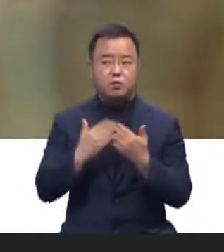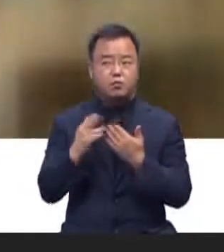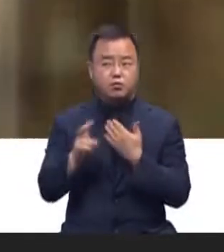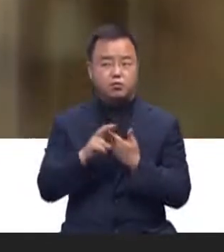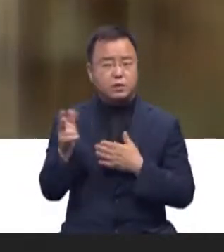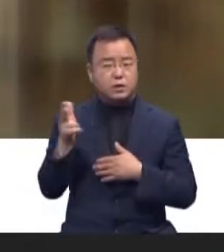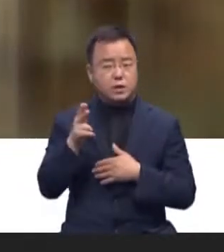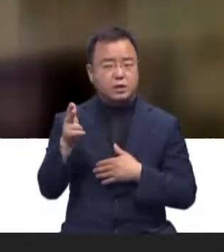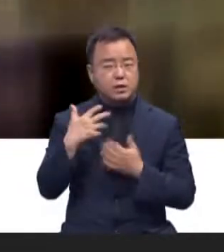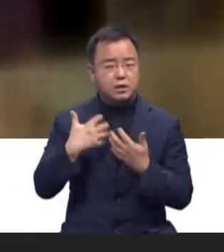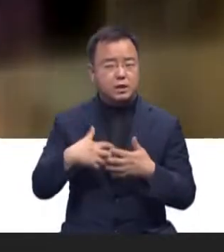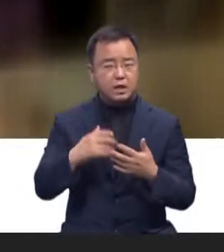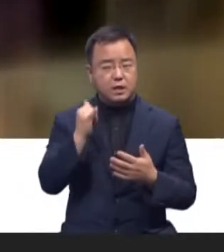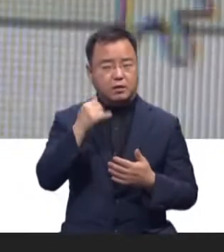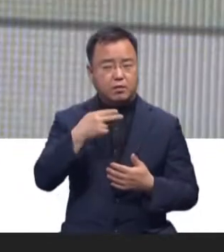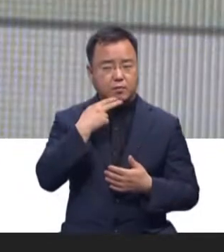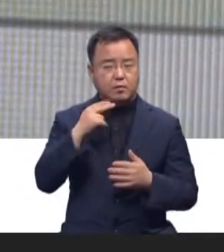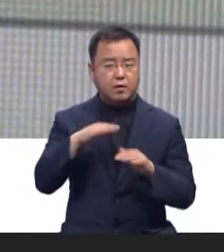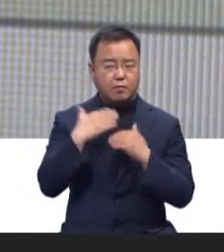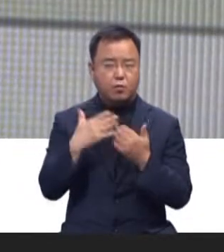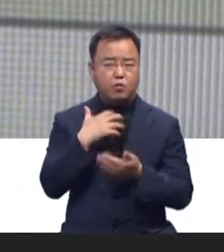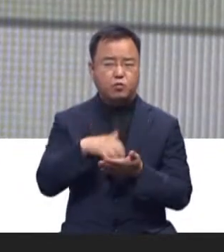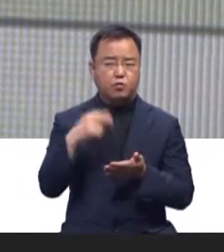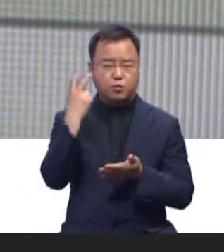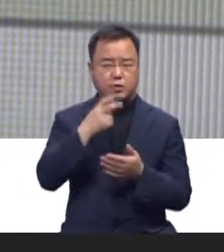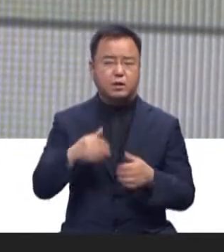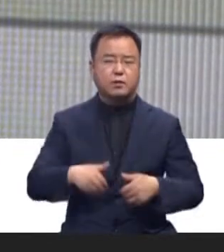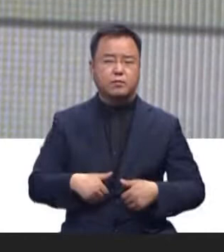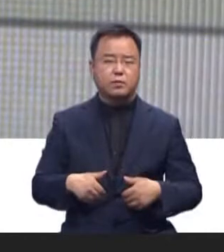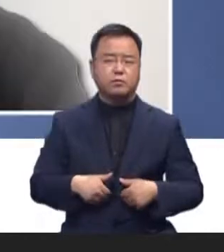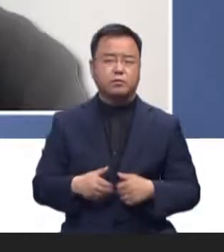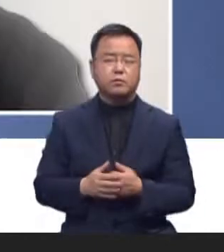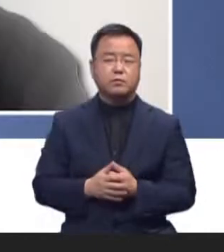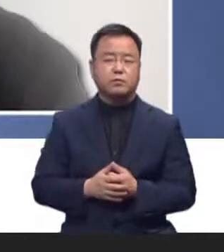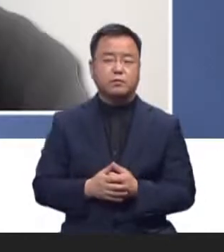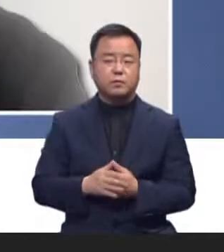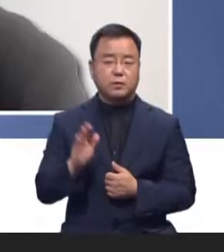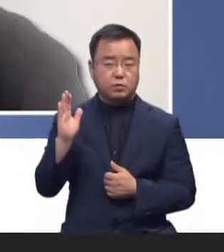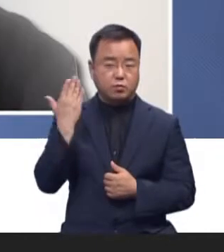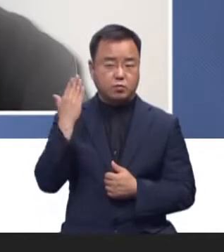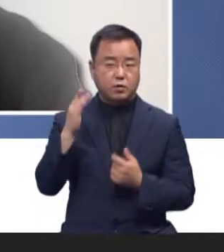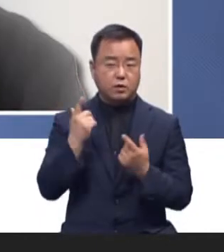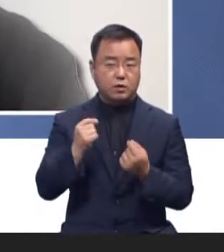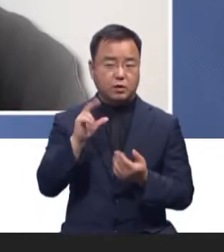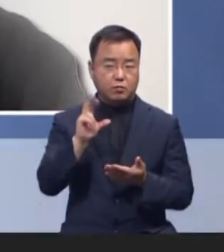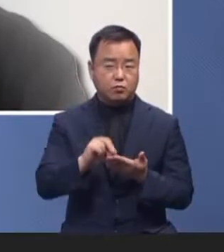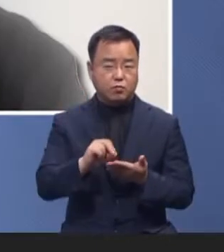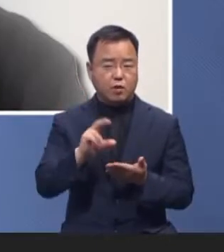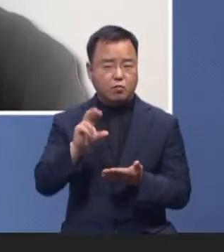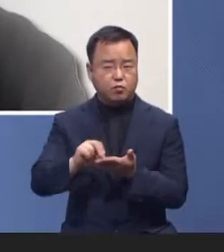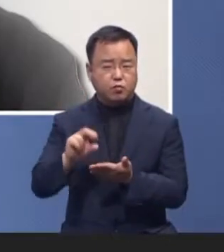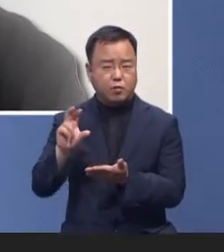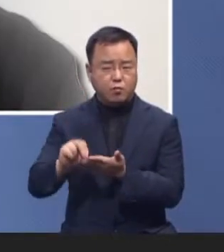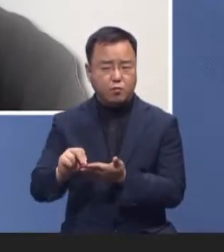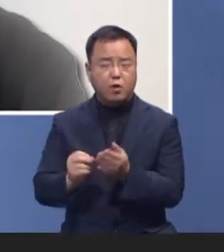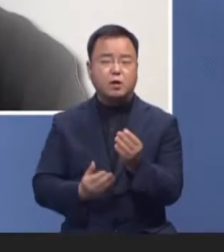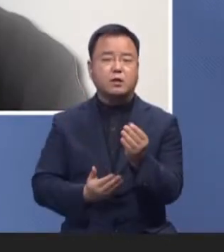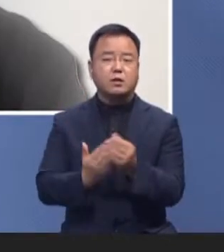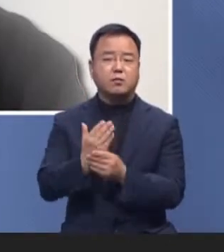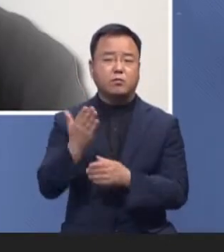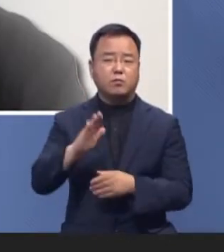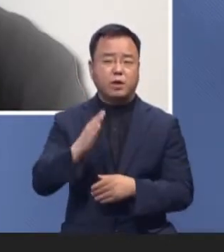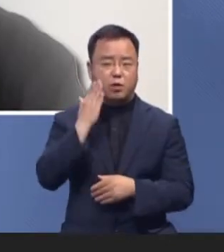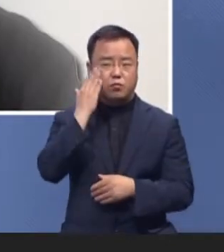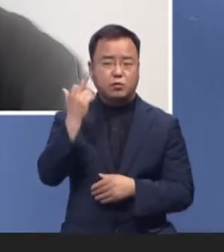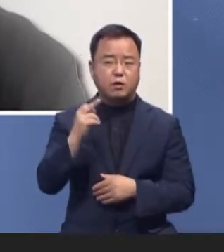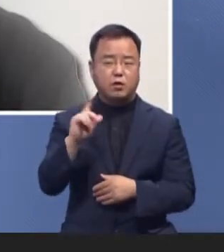설치되어 있지 않은지는 전수조사를 꼭 했으면 좋겠습니다. 네. 최근에 이런 문제들이 참 적잖게 일어났는데, 울산에선 한